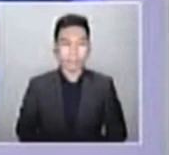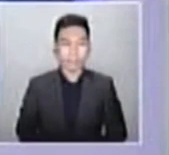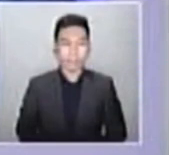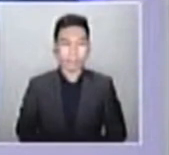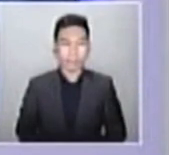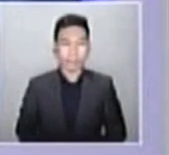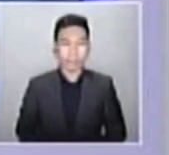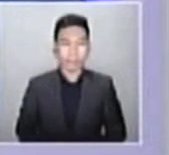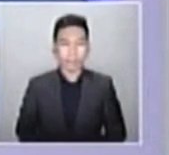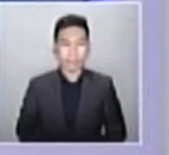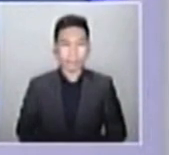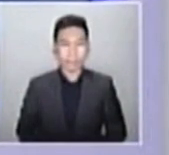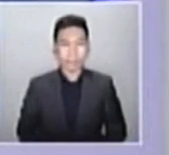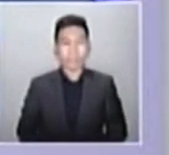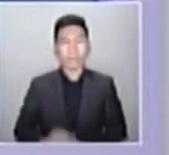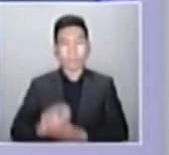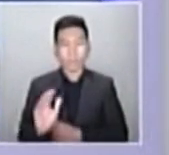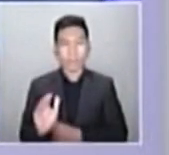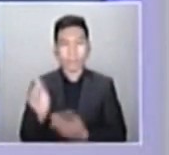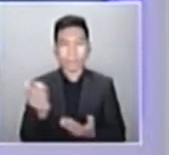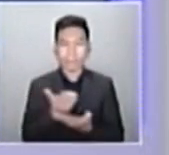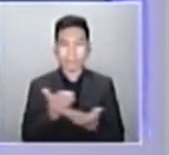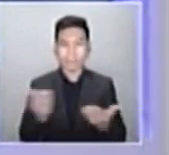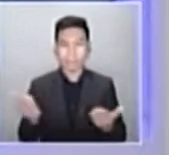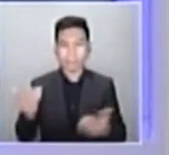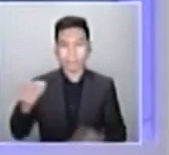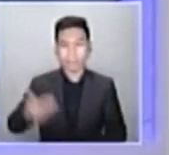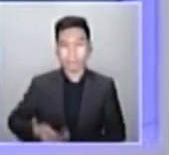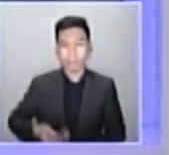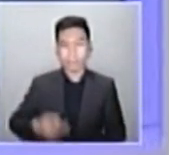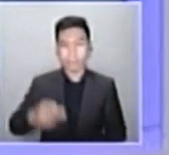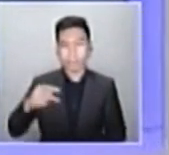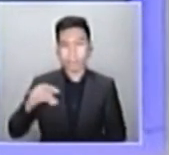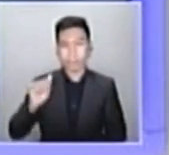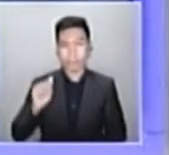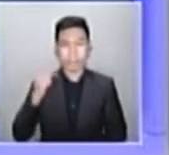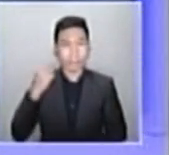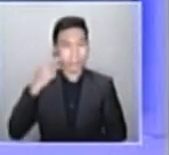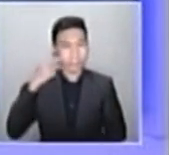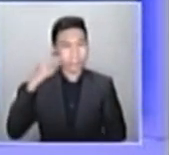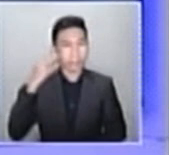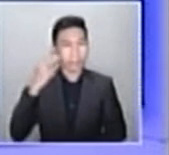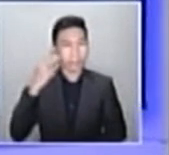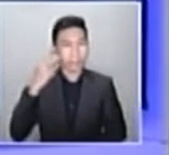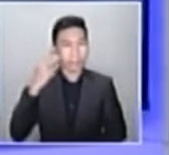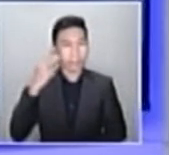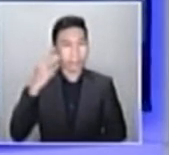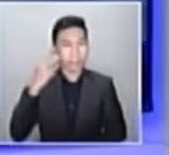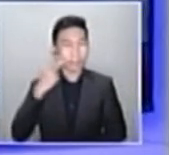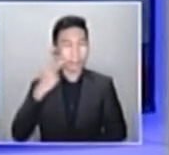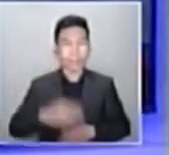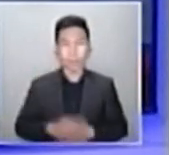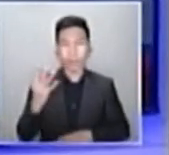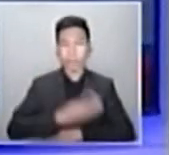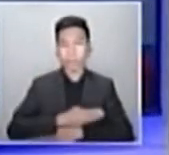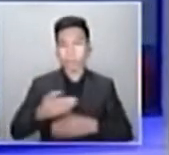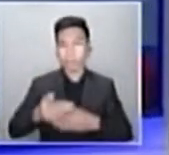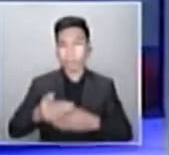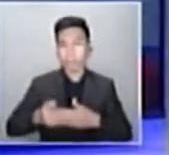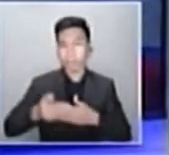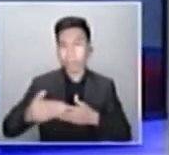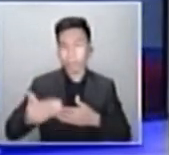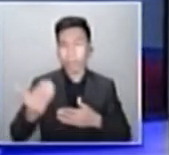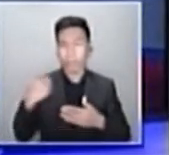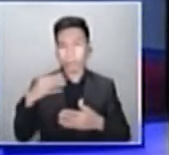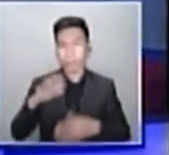Magandang umaga po sa inyong lahat. Ako si Pia Ontiveros. Apat na araw na lang at magbababa na ng hatol ang sambayanang Pilipino